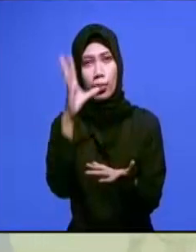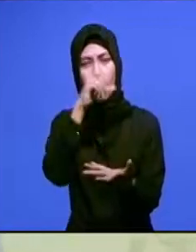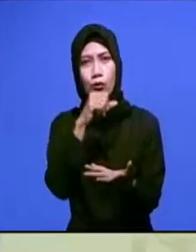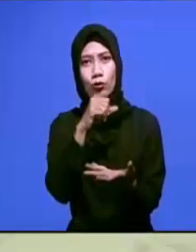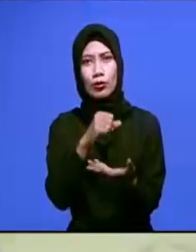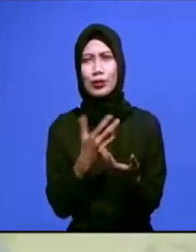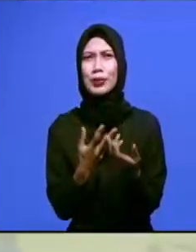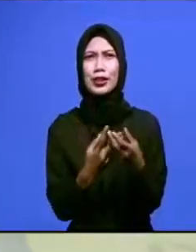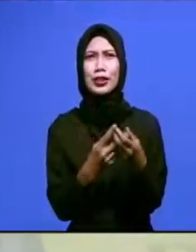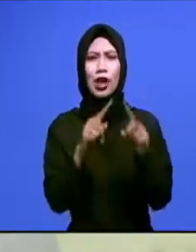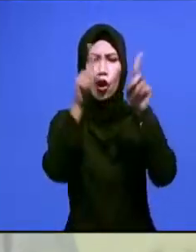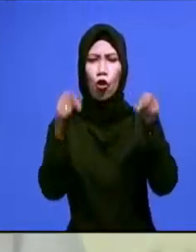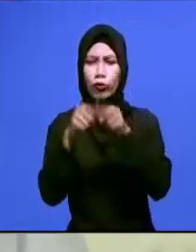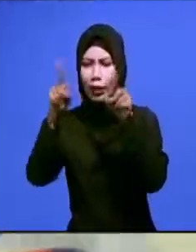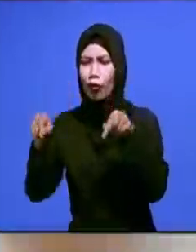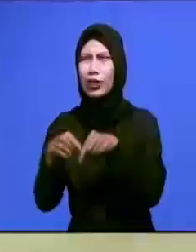seperti kotak-kotak itu kalau nggak salah ya.